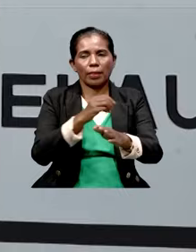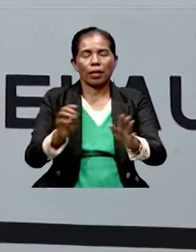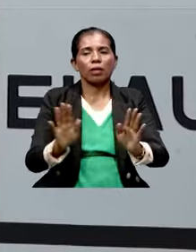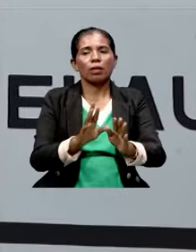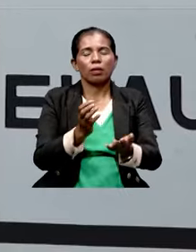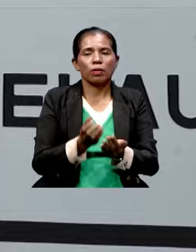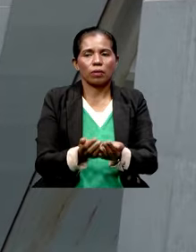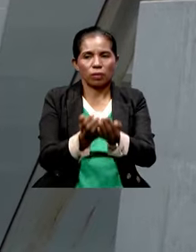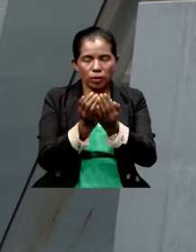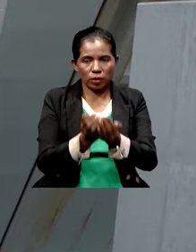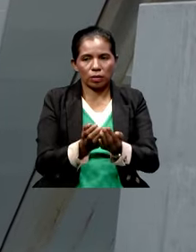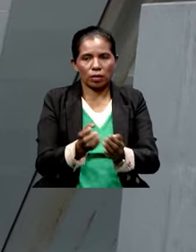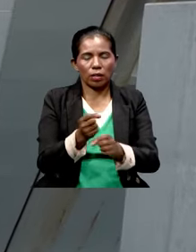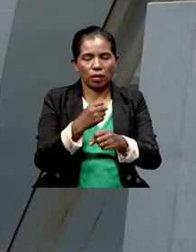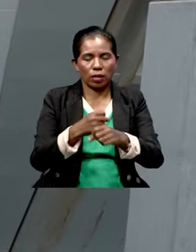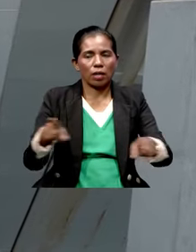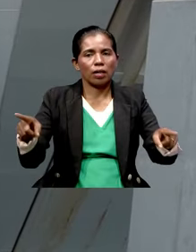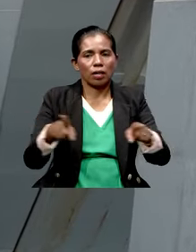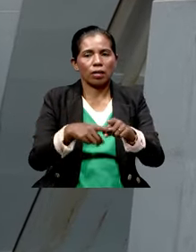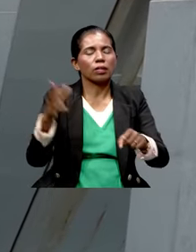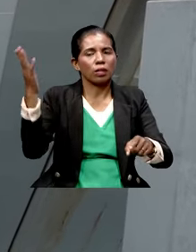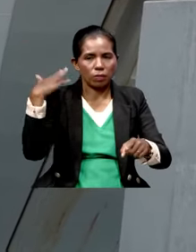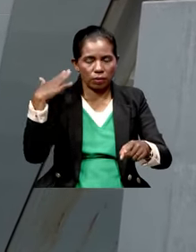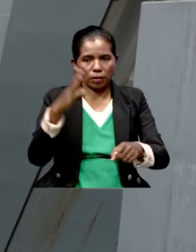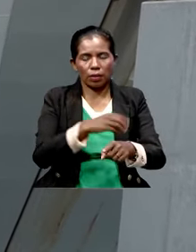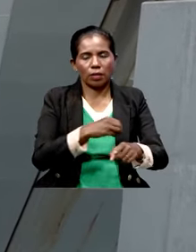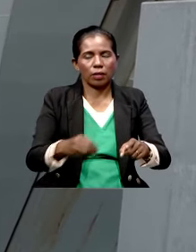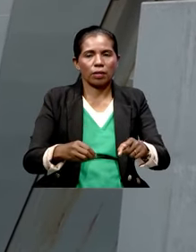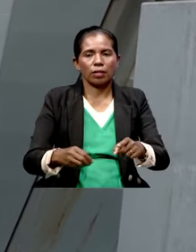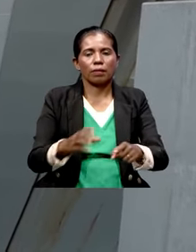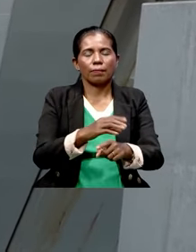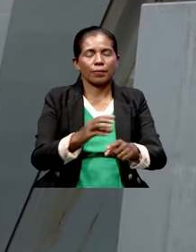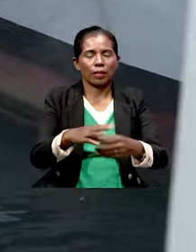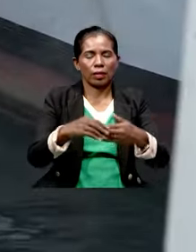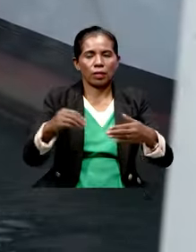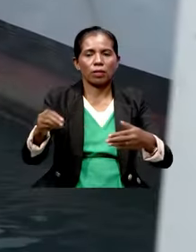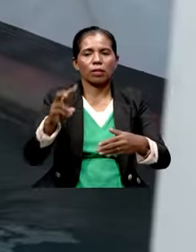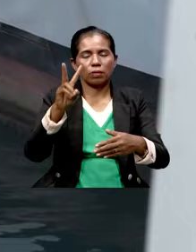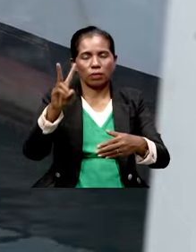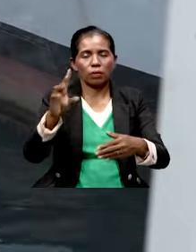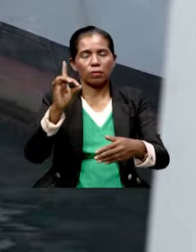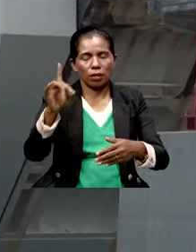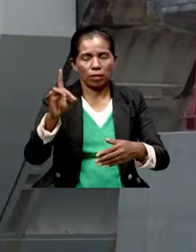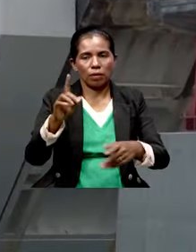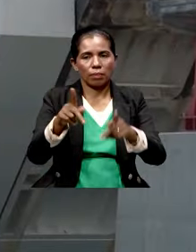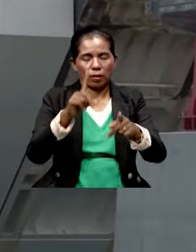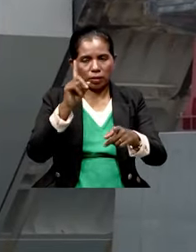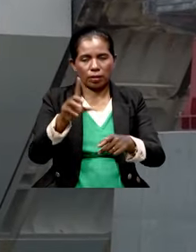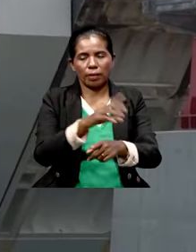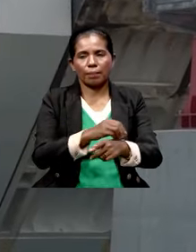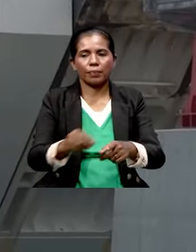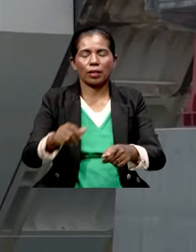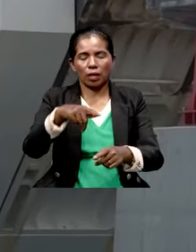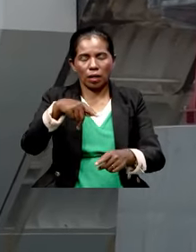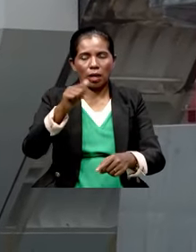Berlin ramelau se funciona normal hanesan antes ne ho folin tiketi $8 kada pasazeru. Ia bibang ne husi parte a